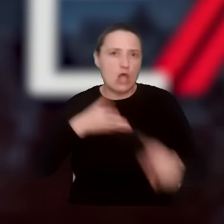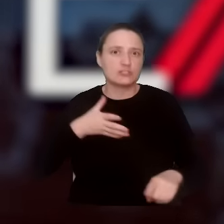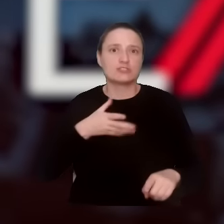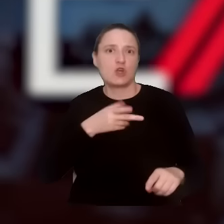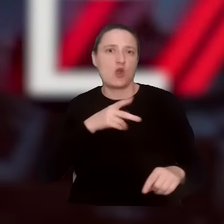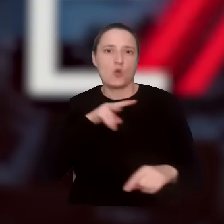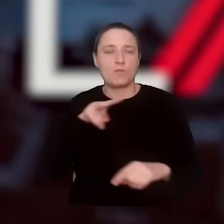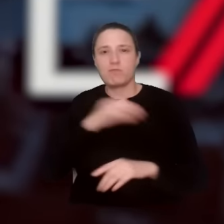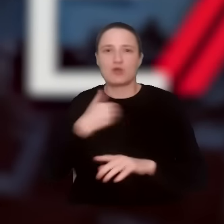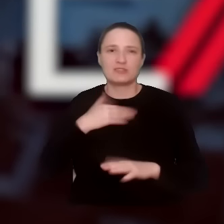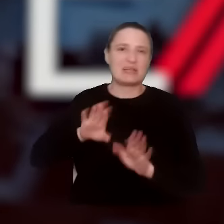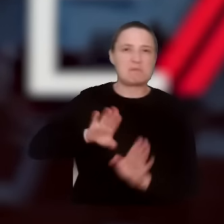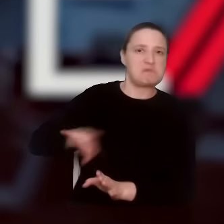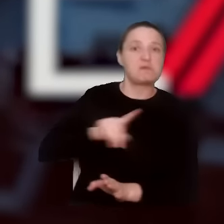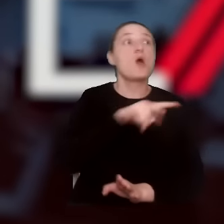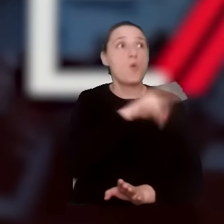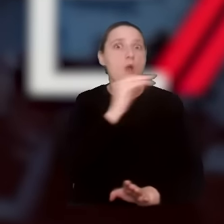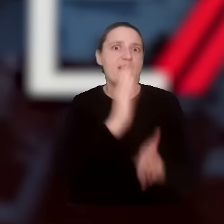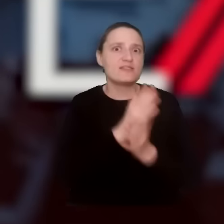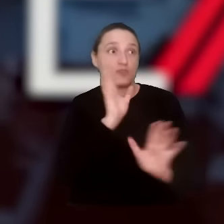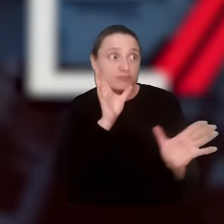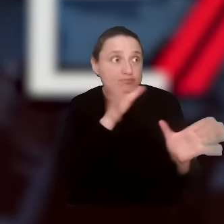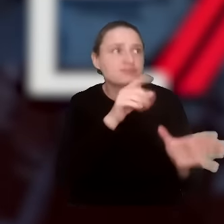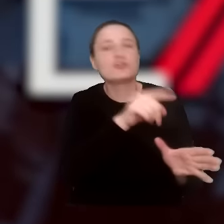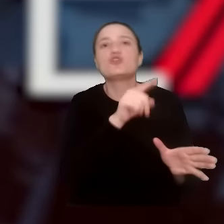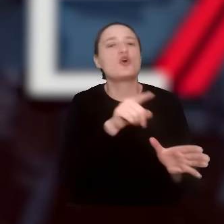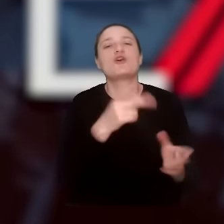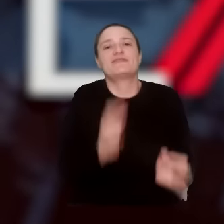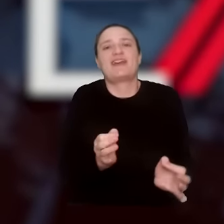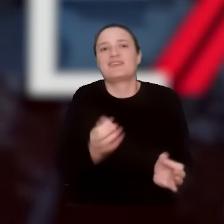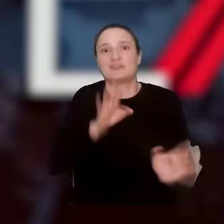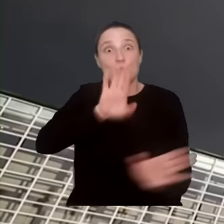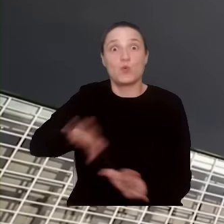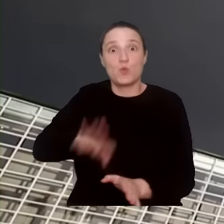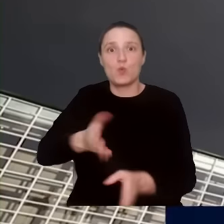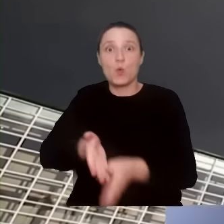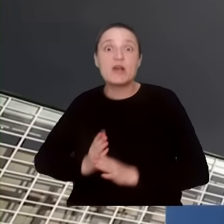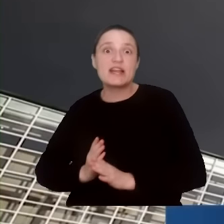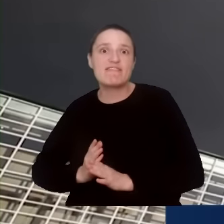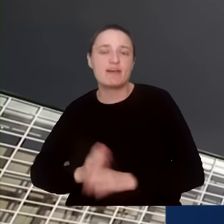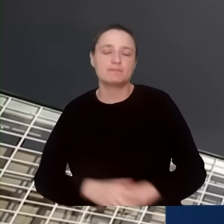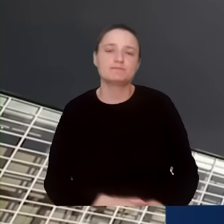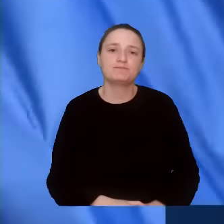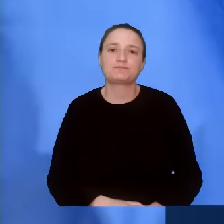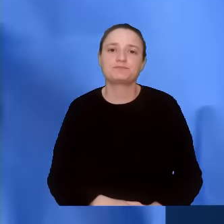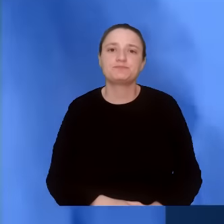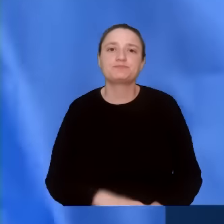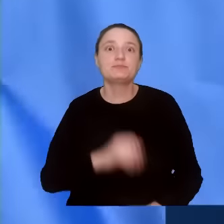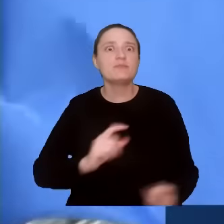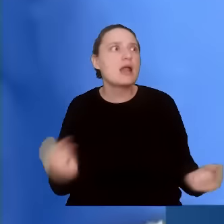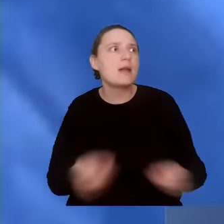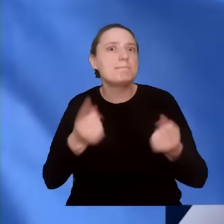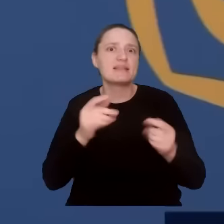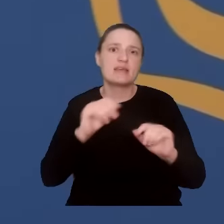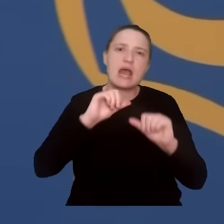wszystkich europejskich postępowców uda się upchnąć w politycznej szafie? No, sprawdźmy. Kampania europejska ruszyła pełną parą.